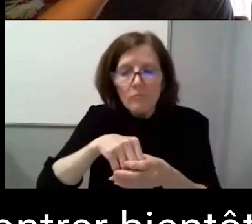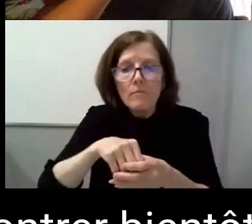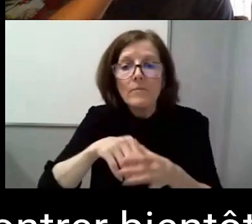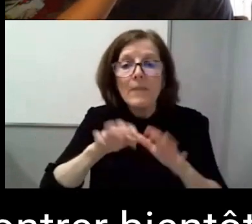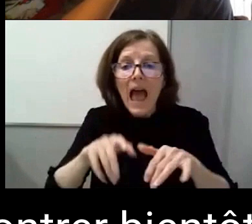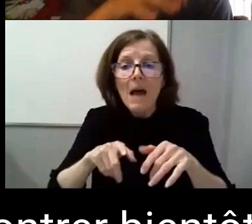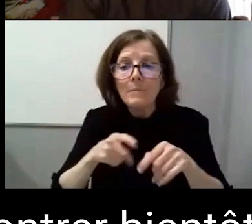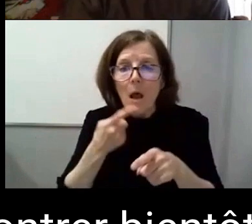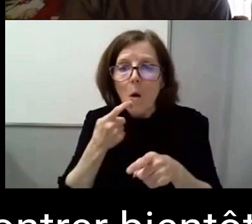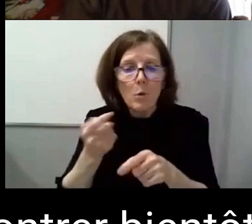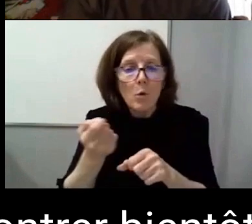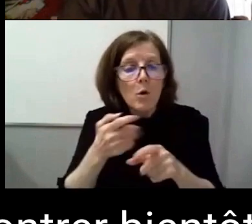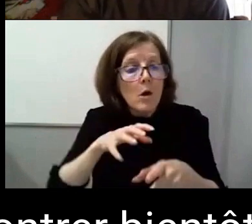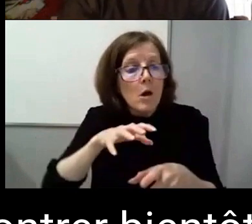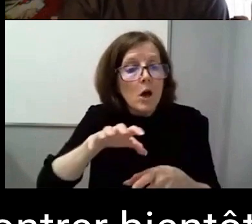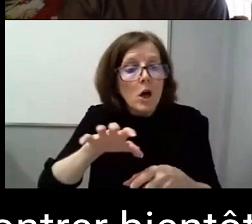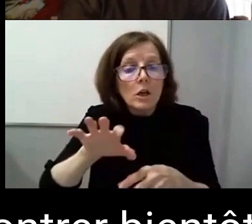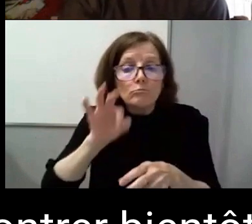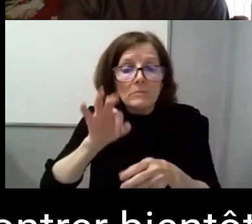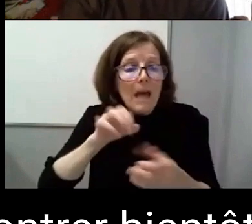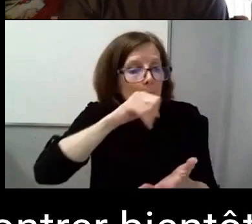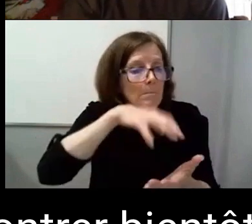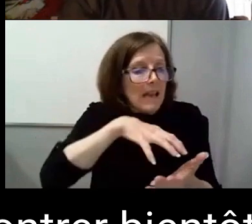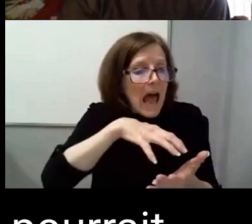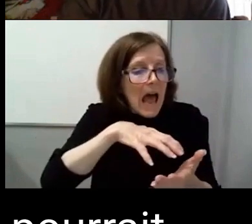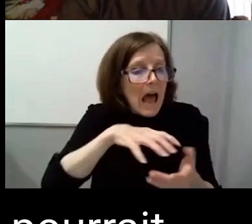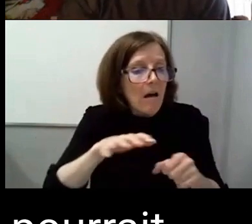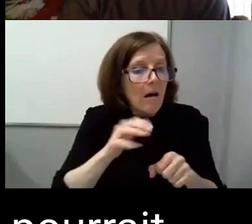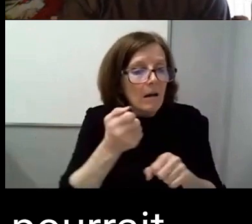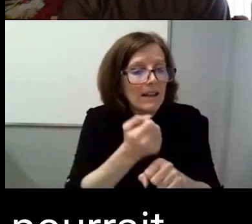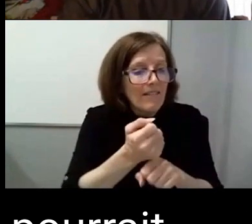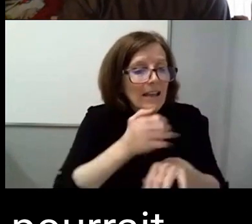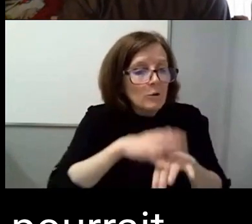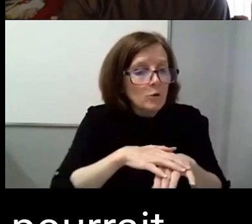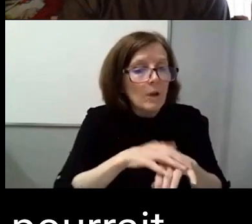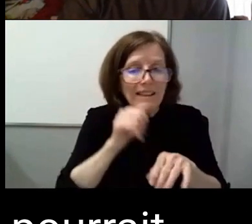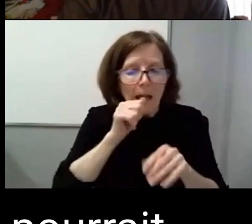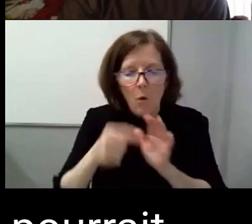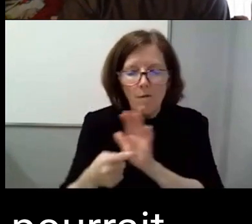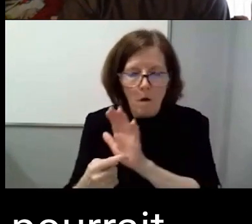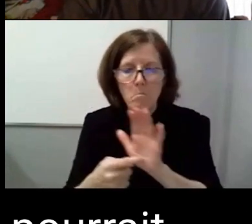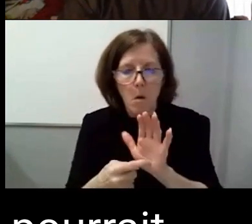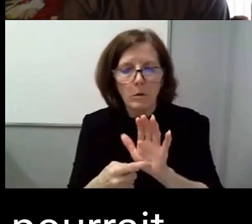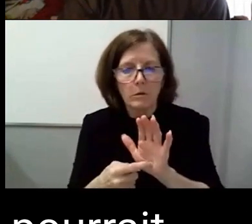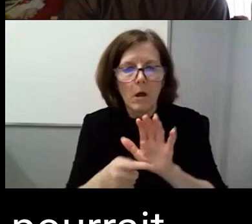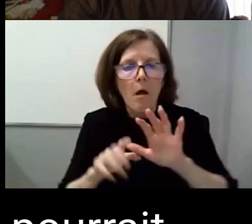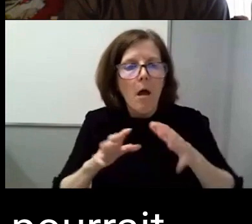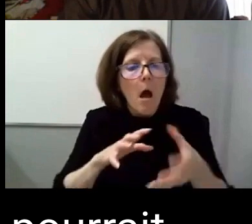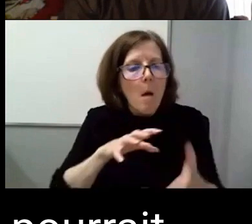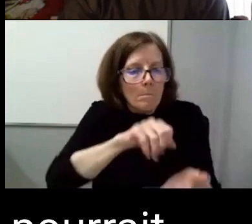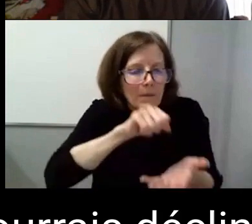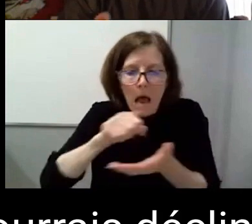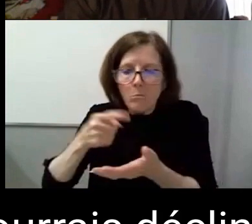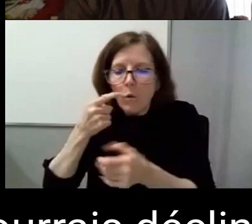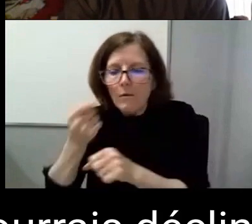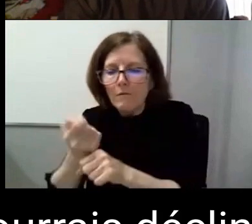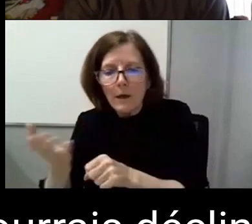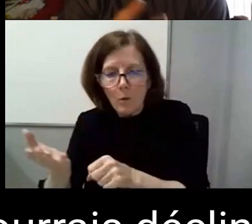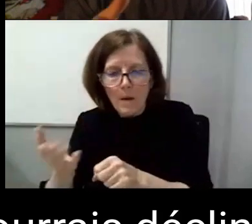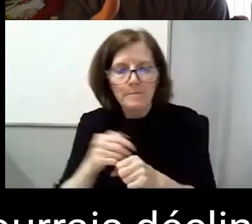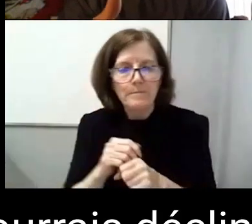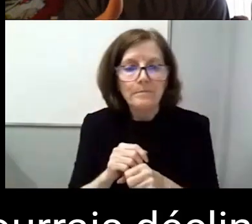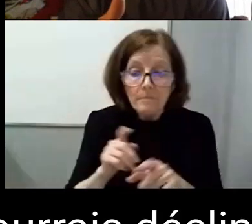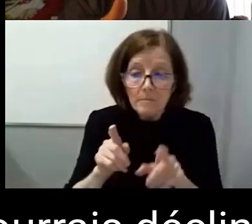au scénario qu'on va couvrir, que je vais vous montrer bientôt. Encore là, si vous avez des curiosités,